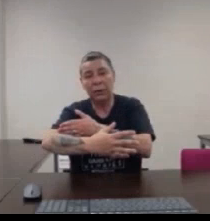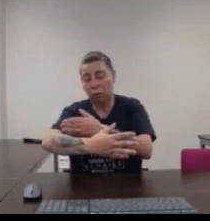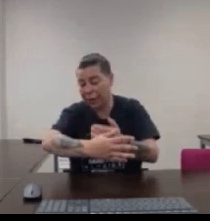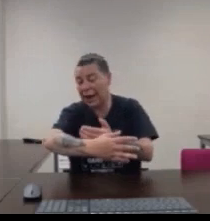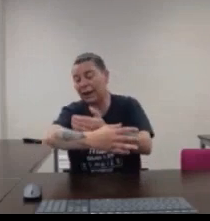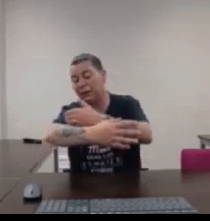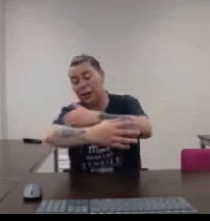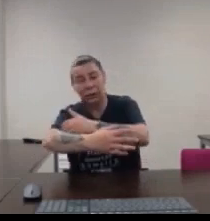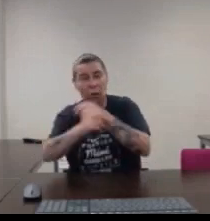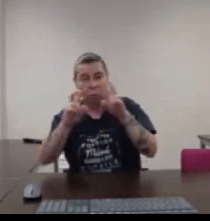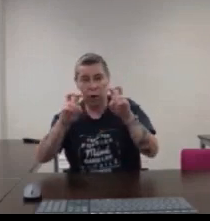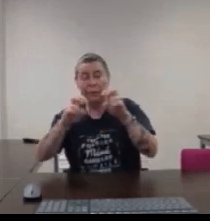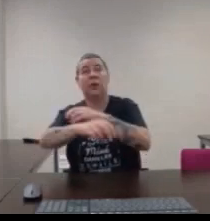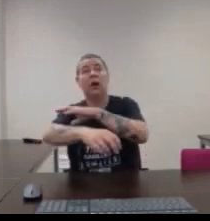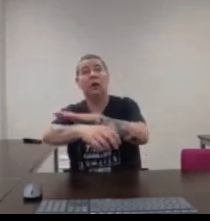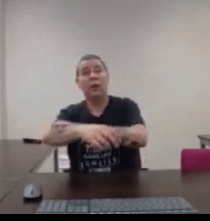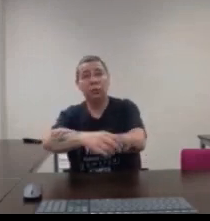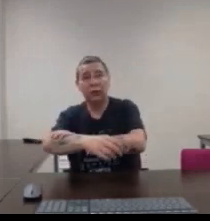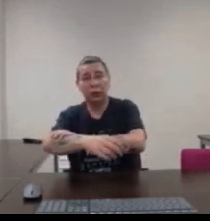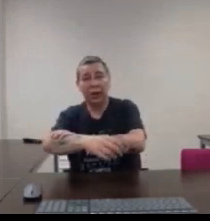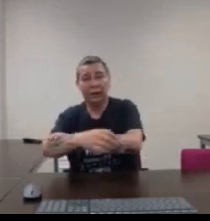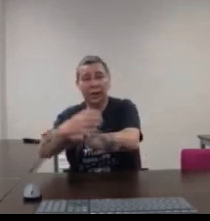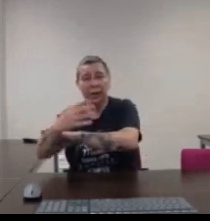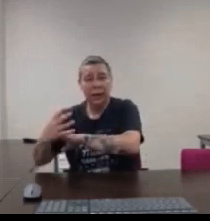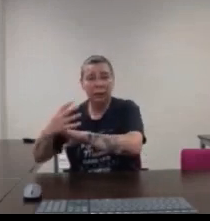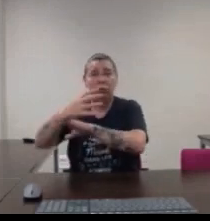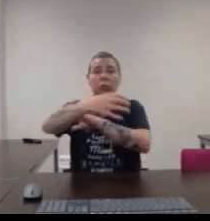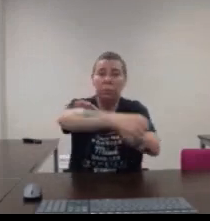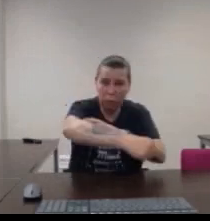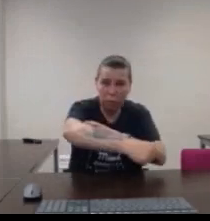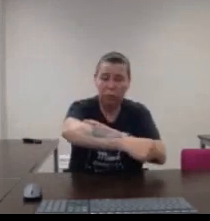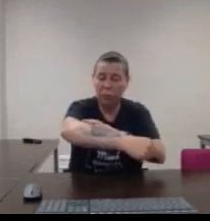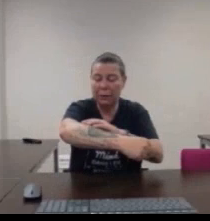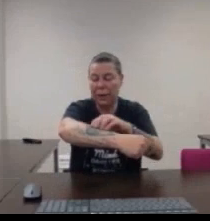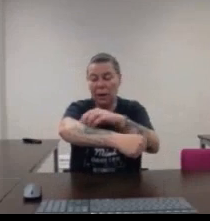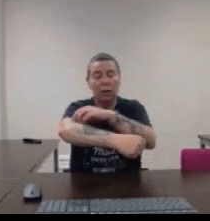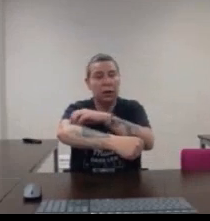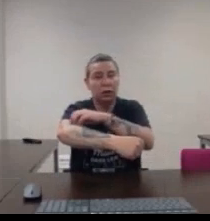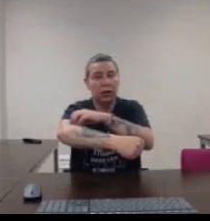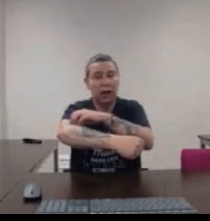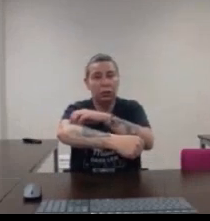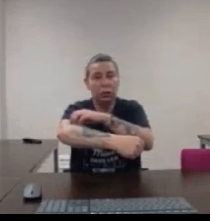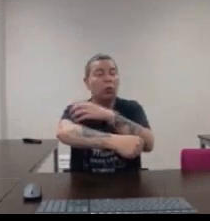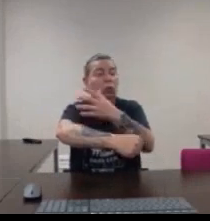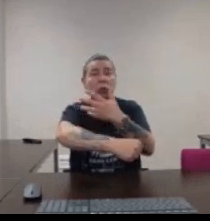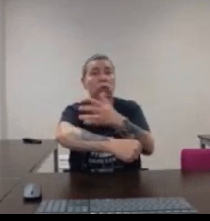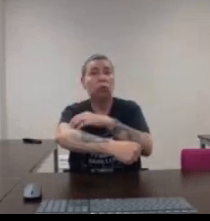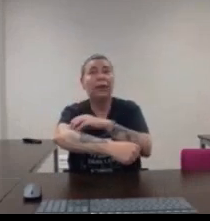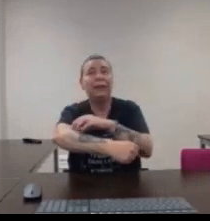cette consommation et l'arrivée d'un sang neuf va pouvoir se réaliser, et du coup, pour le mouvement d'après, j'ai à